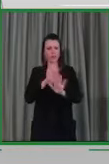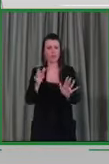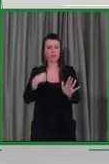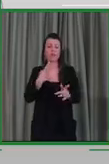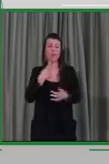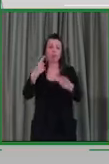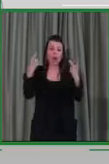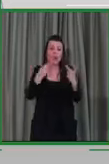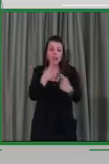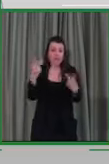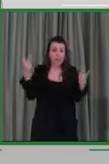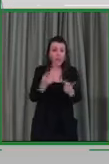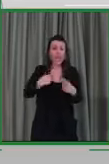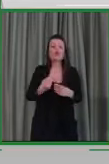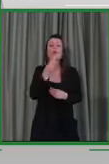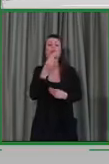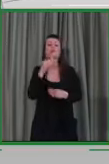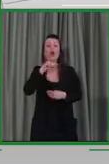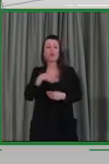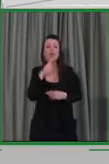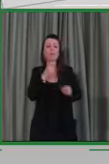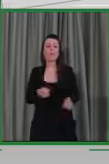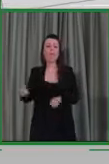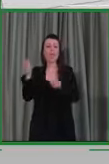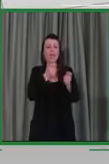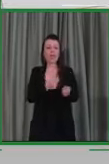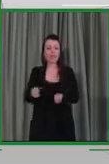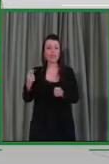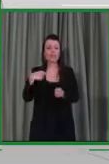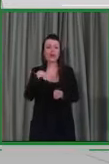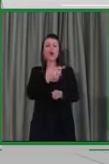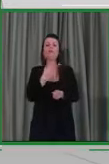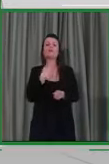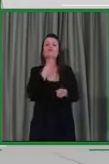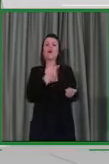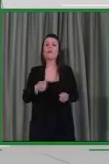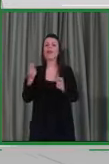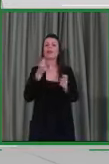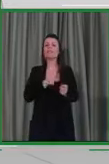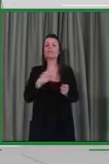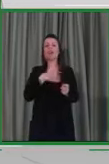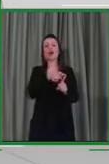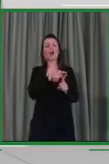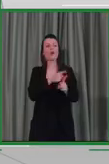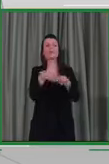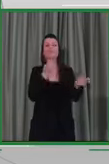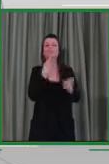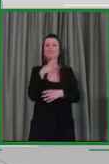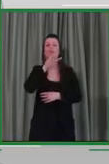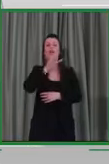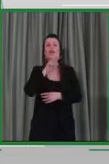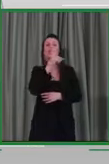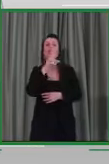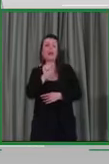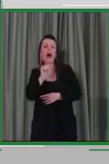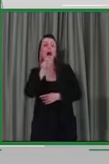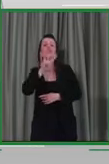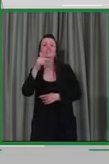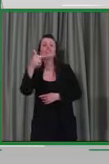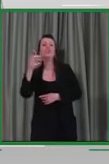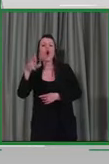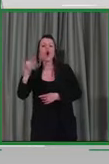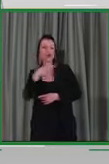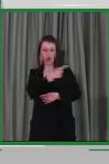la mensa è gestita da da vittorio un ristorante stellato che offre da mangiare ai medici e agli